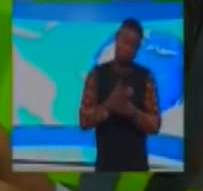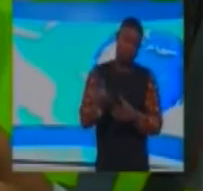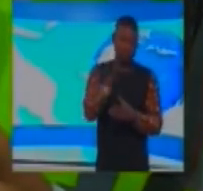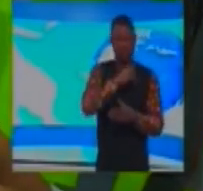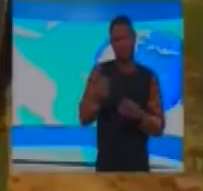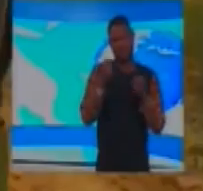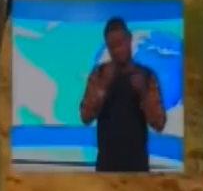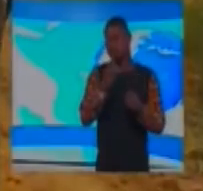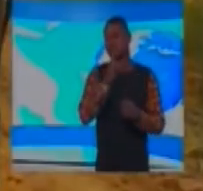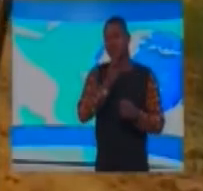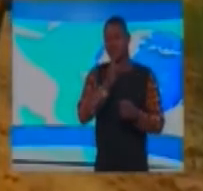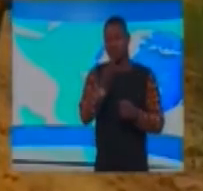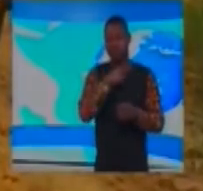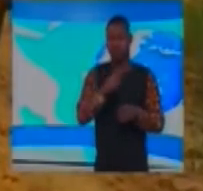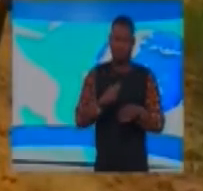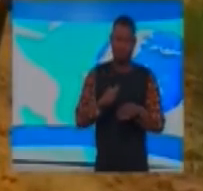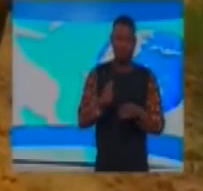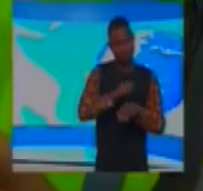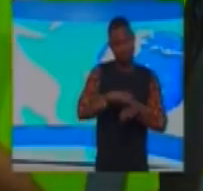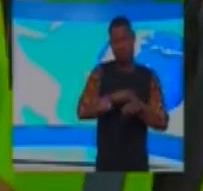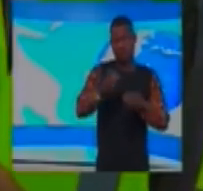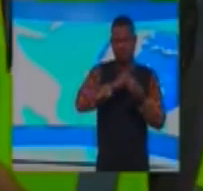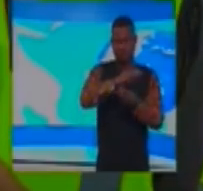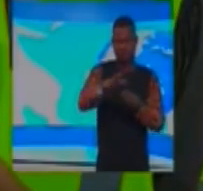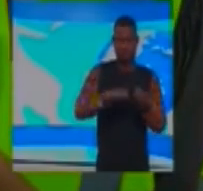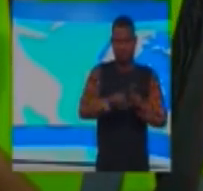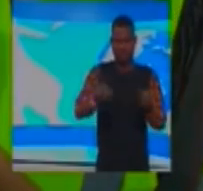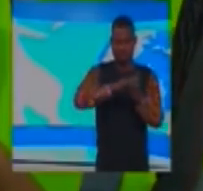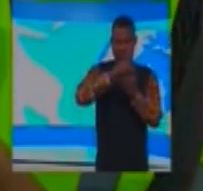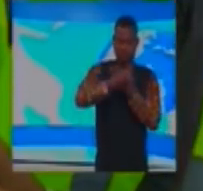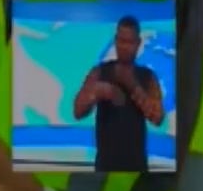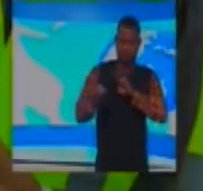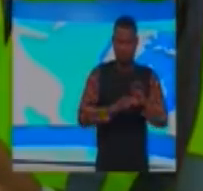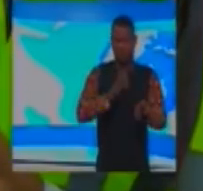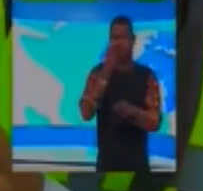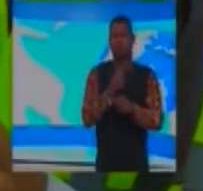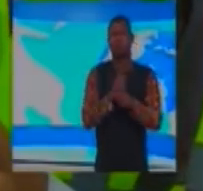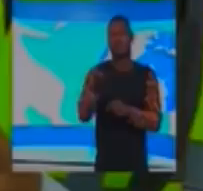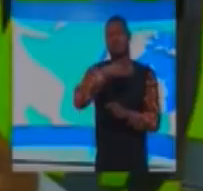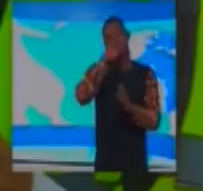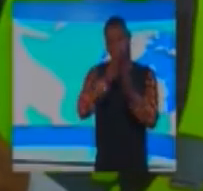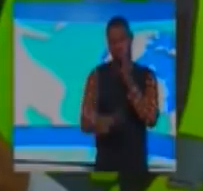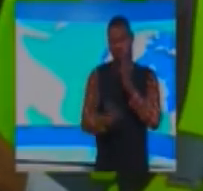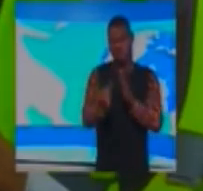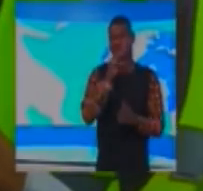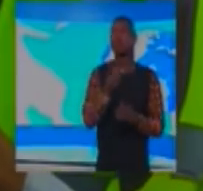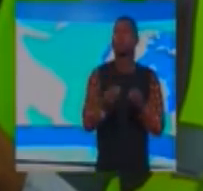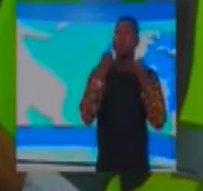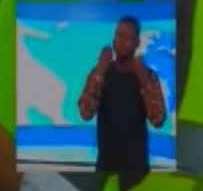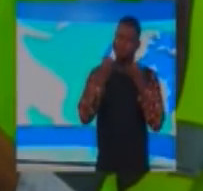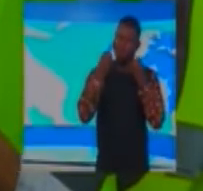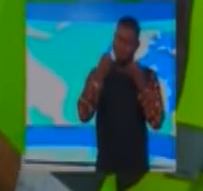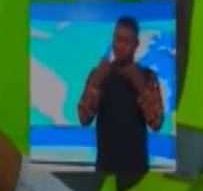train de réaliser sur l'environnement, mais l'objectif c'est de réaliser ces travaux et de diminuer le maximum